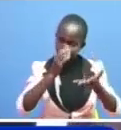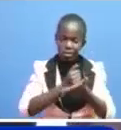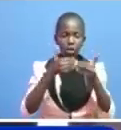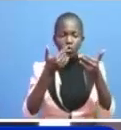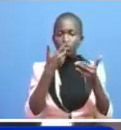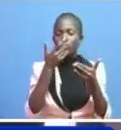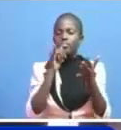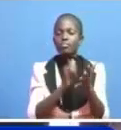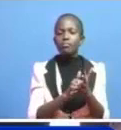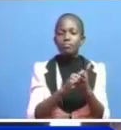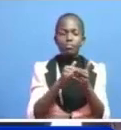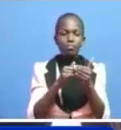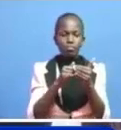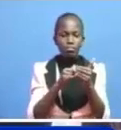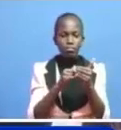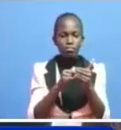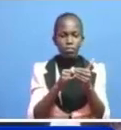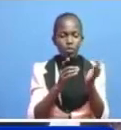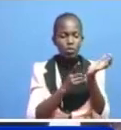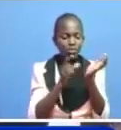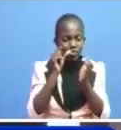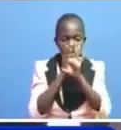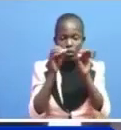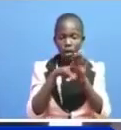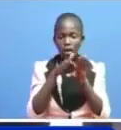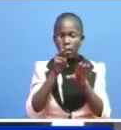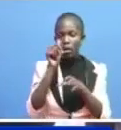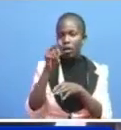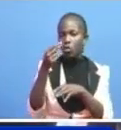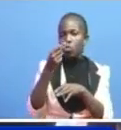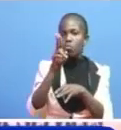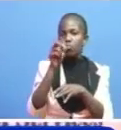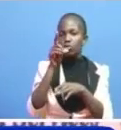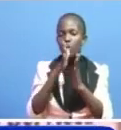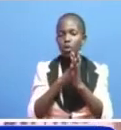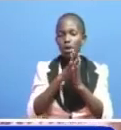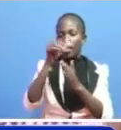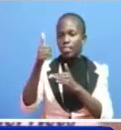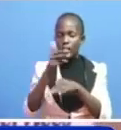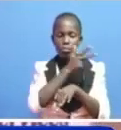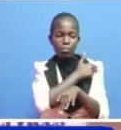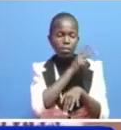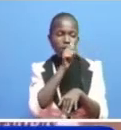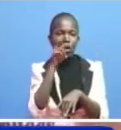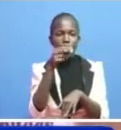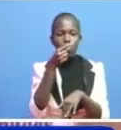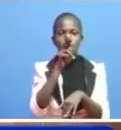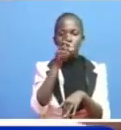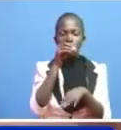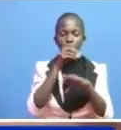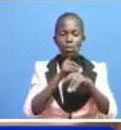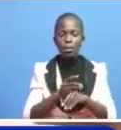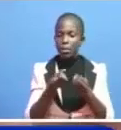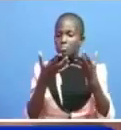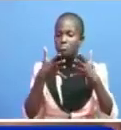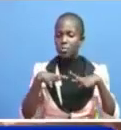wa aiti katika sivitali wa Kangundo na sivitali ila ingi. Sivitali wa Kangundo ulawe kwa titu munono utalo munene wa ene dhika